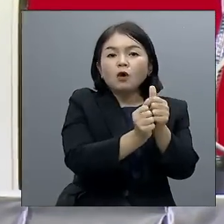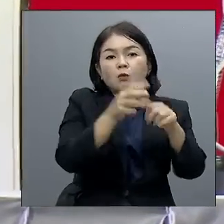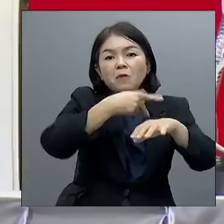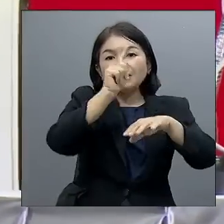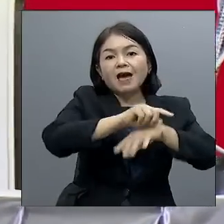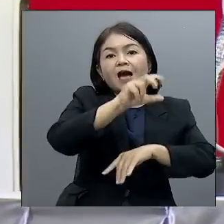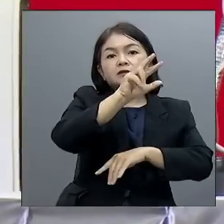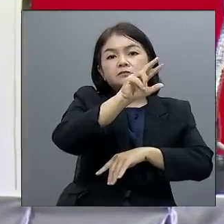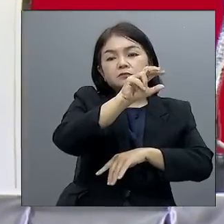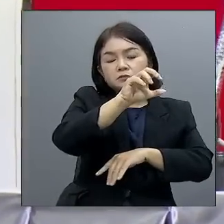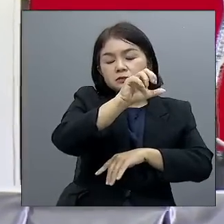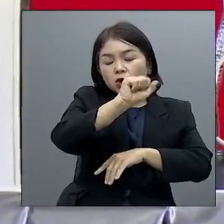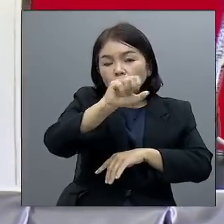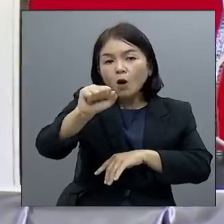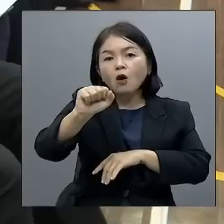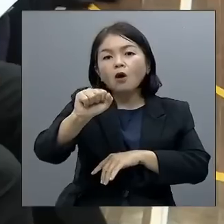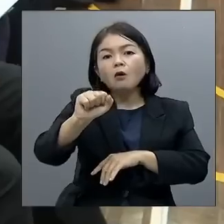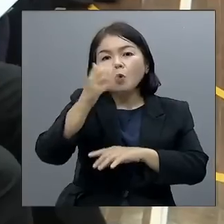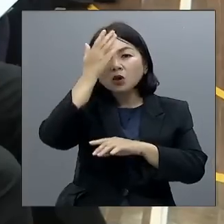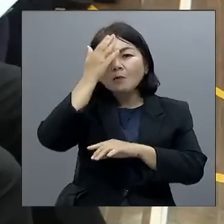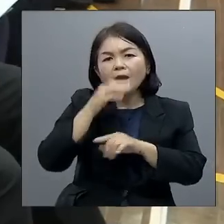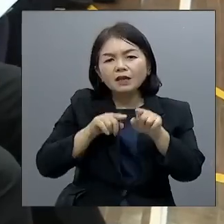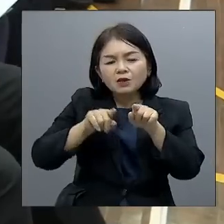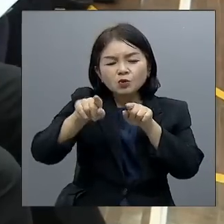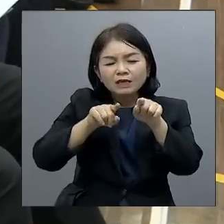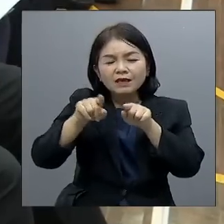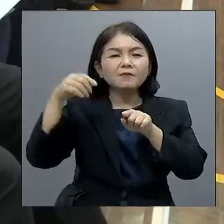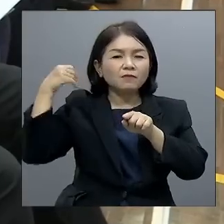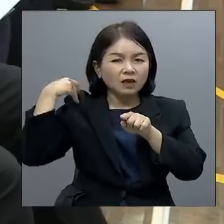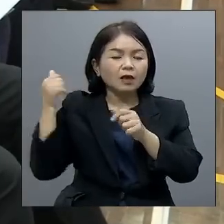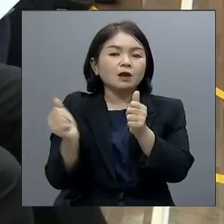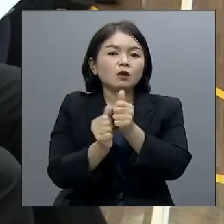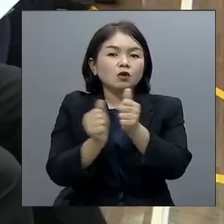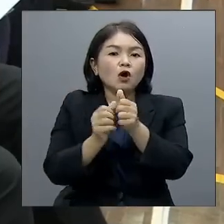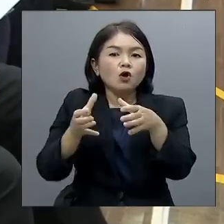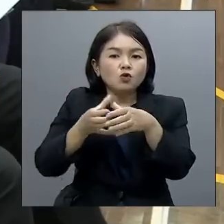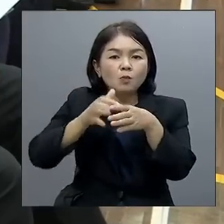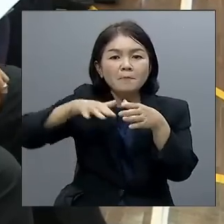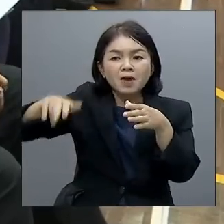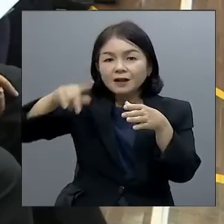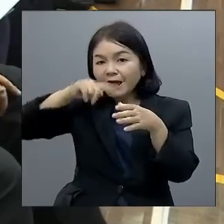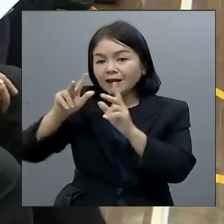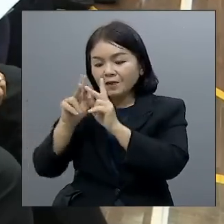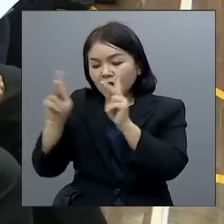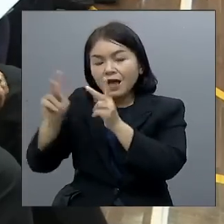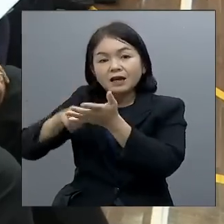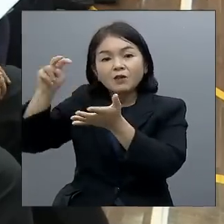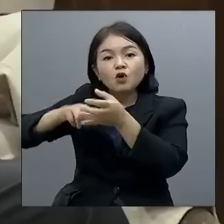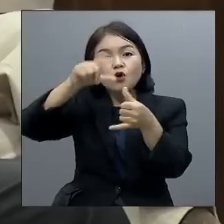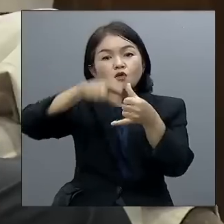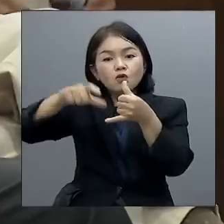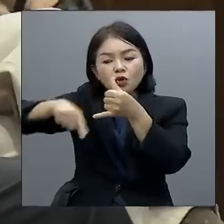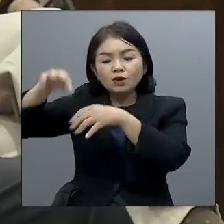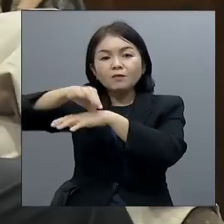ทั้ง 2คนเพราะว่าคะแนนห่างกันไม่มากนักค่ะรองหัวหน้าพรรคเพื่อไทยชี้ว่าถ้ากกตรับรองผลอย่างเป็นทางการแล้ว